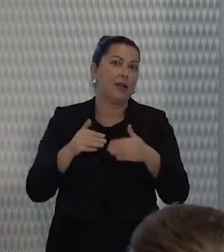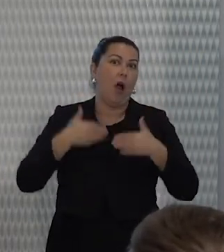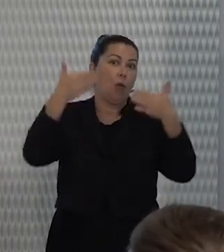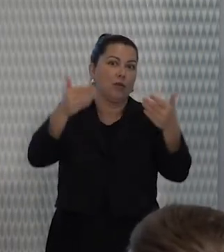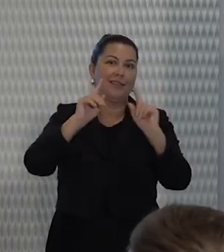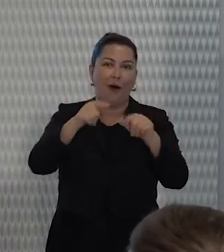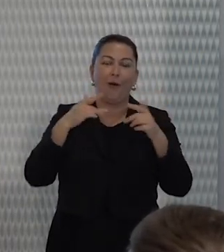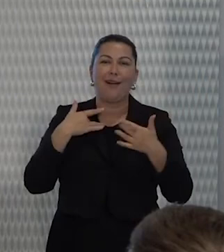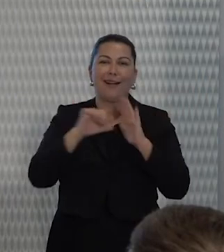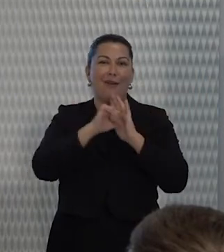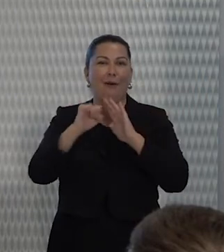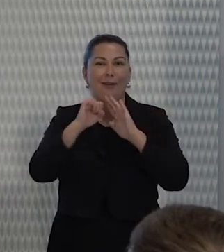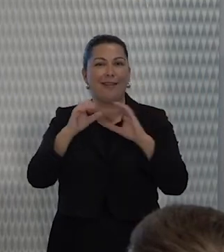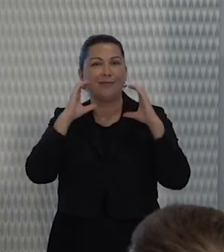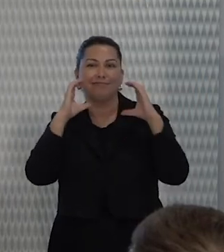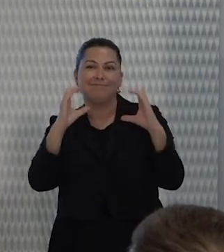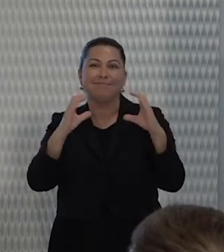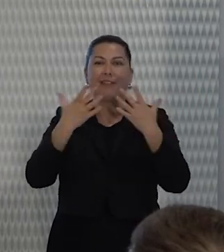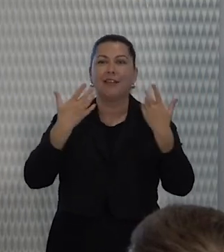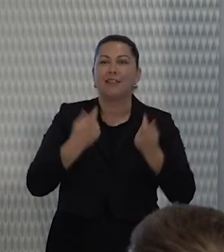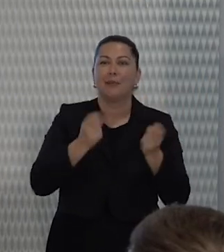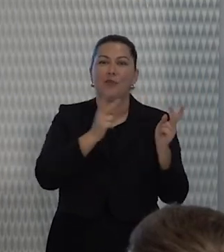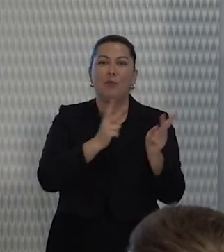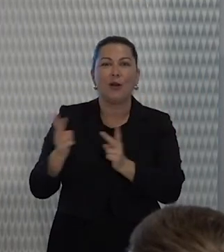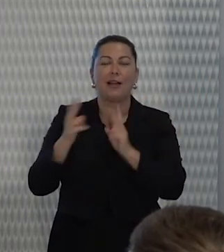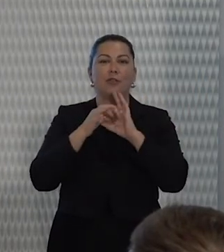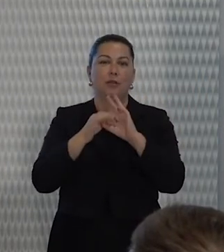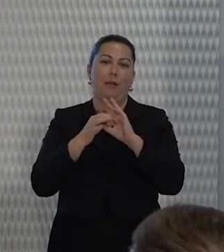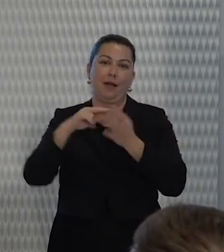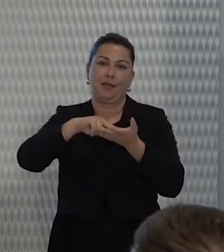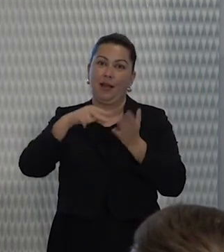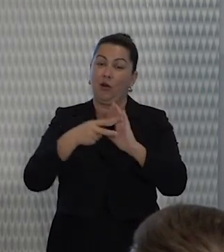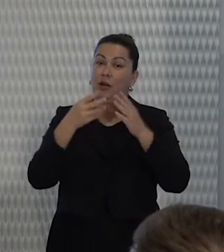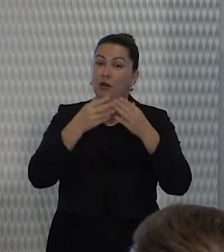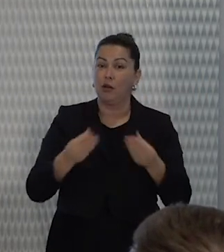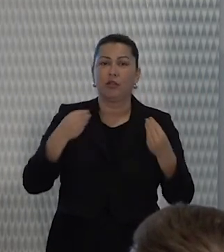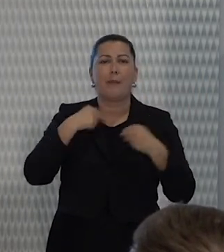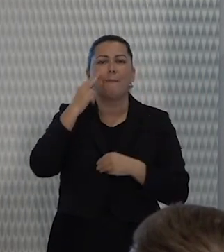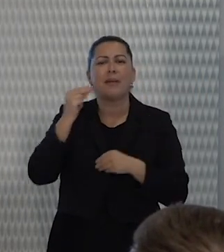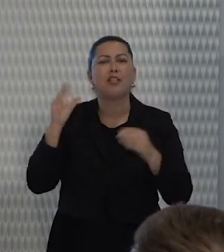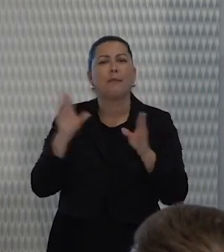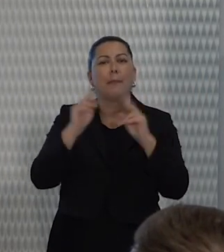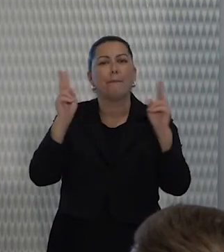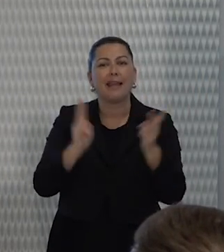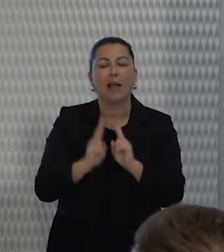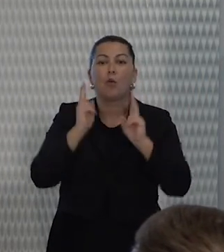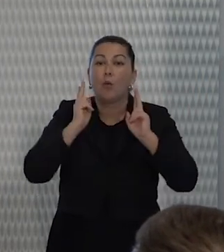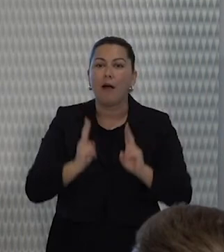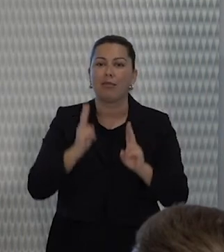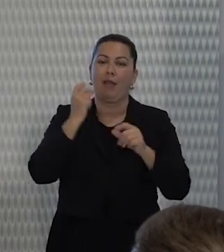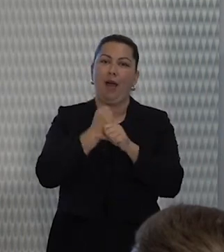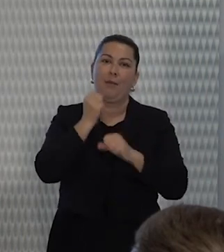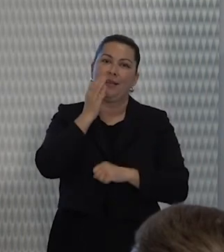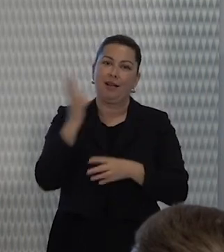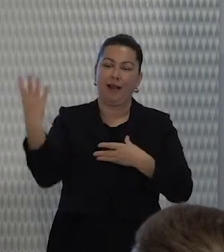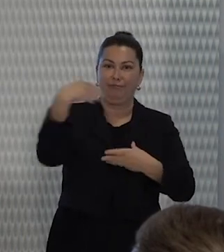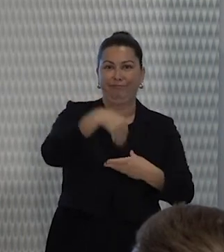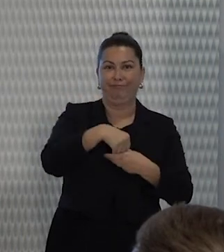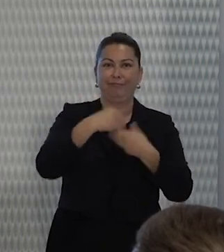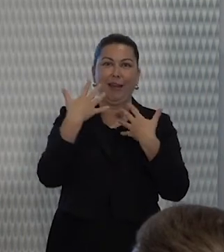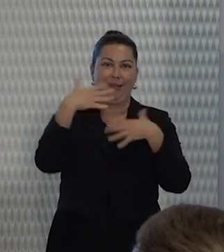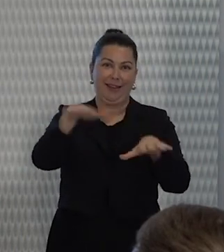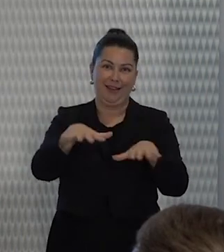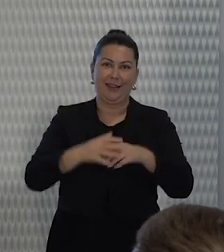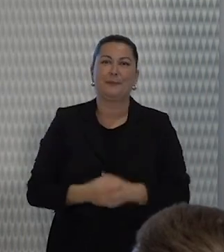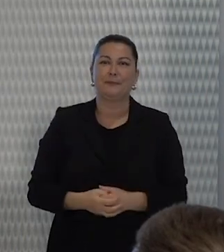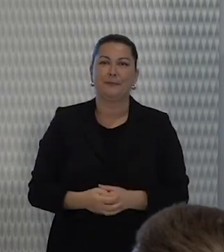sehen, was für Möglichkeiten bestehen, um über technologische Lösungen Menschen mit Behinderung in den Arbeitsalltag integrieren zu können. Und